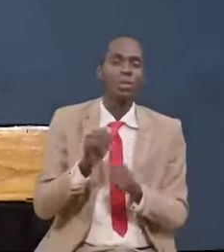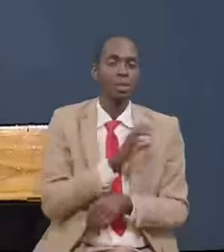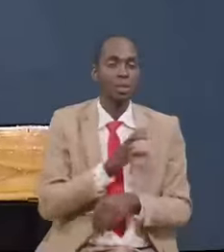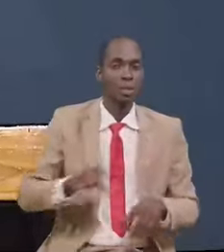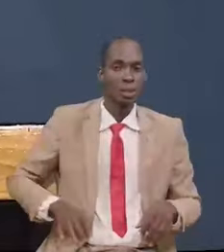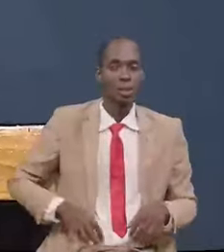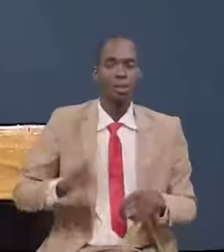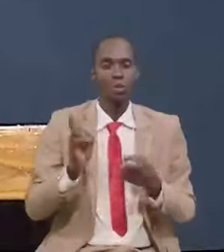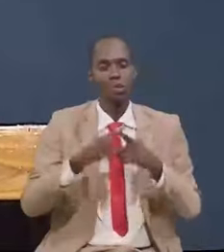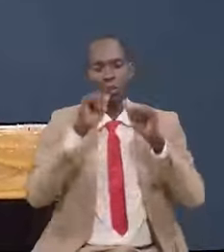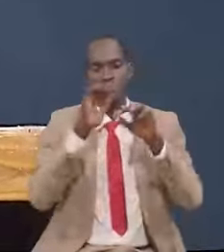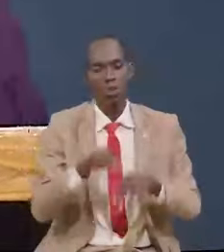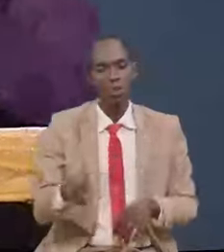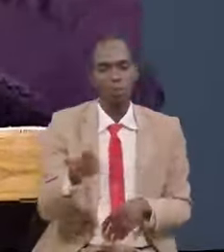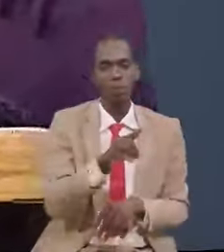avec lui pour te bénir.